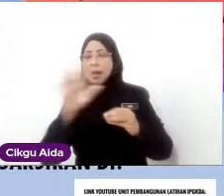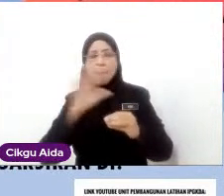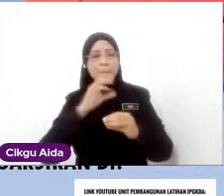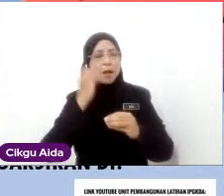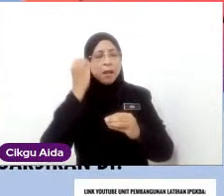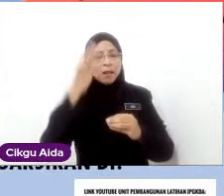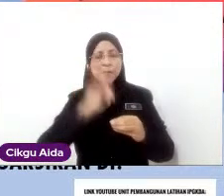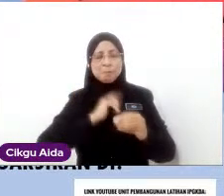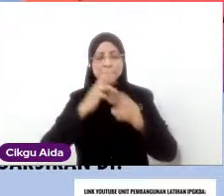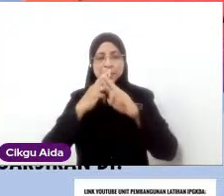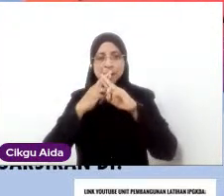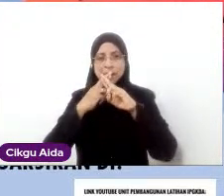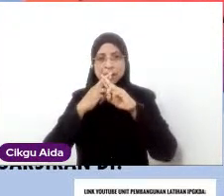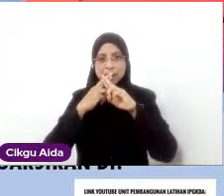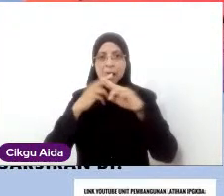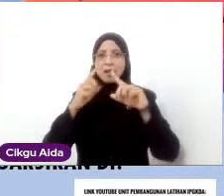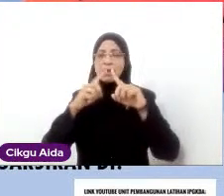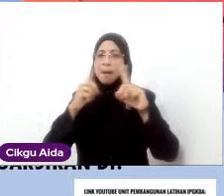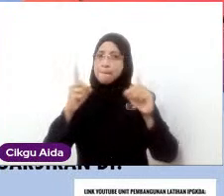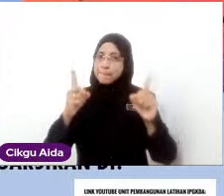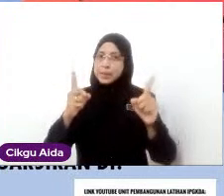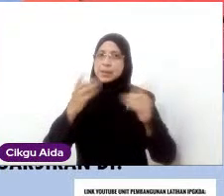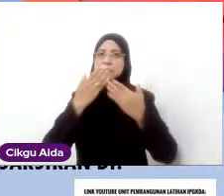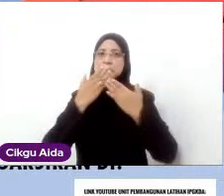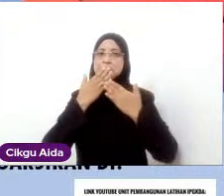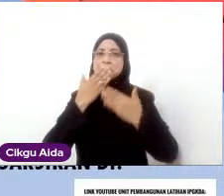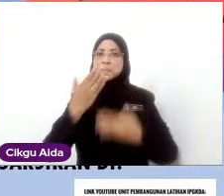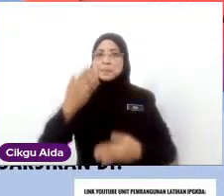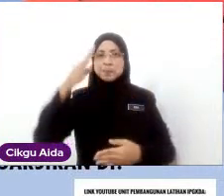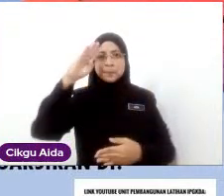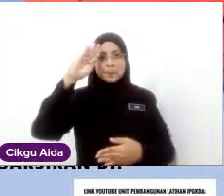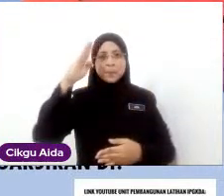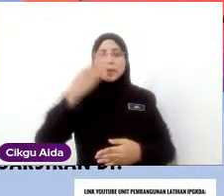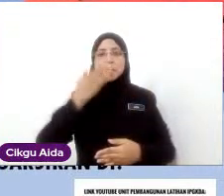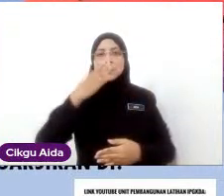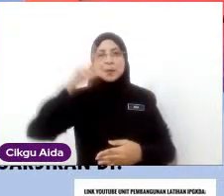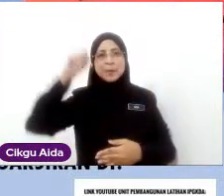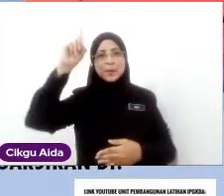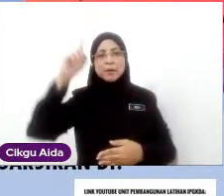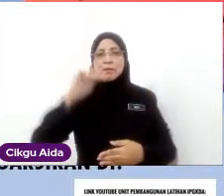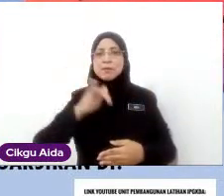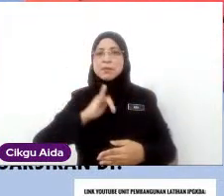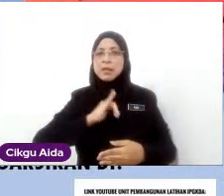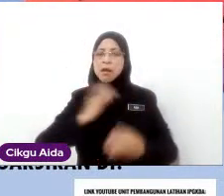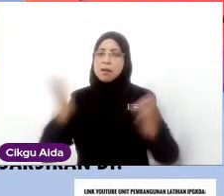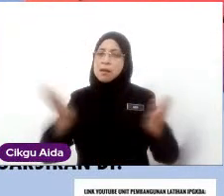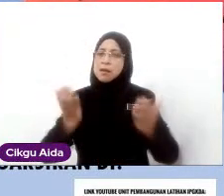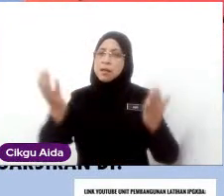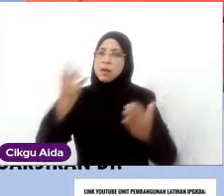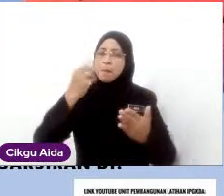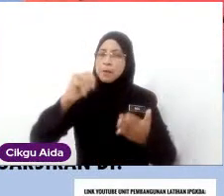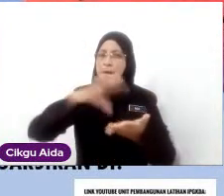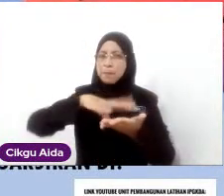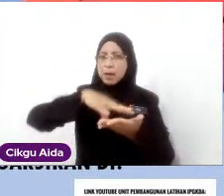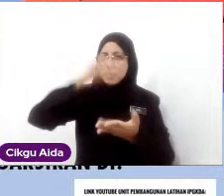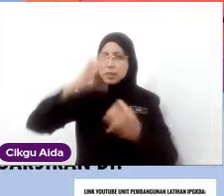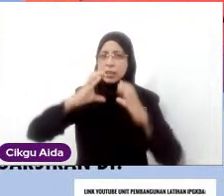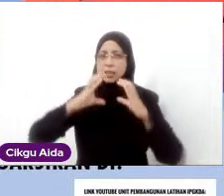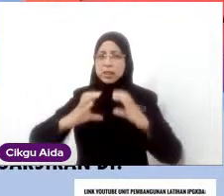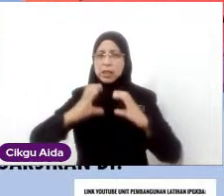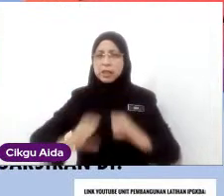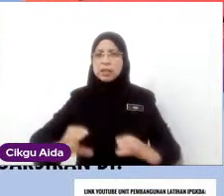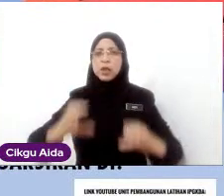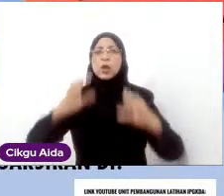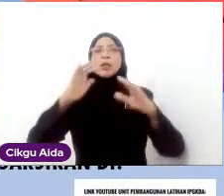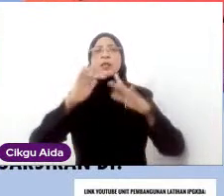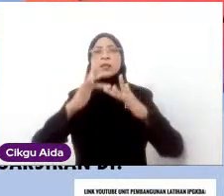macam tu lah. Tapi alhamdulillah bila kita galakkan mereka mengajar guna benda-benda yang interaktif macam ni, impak